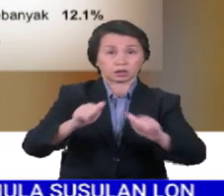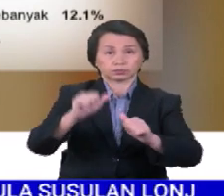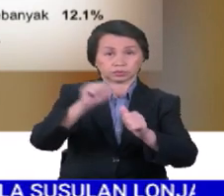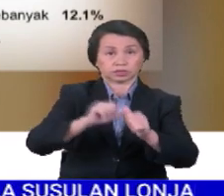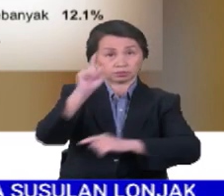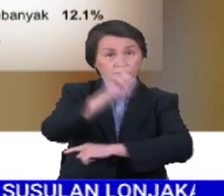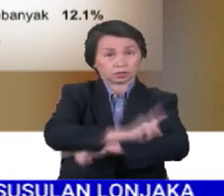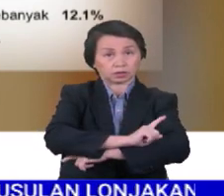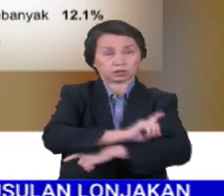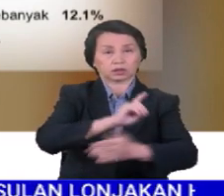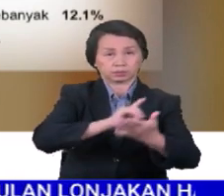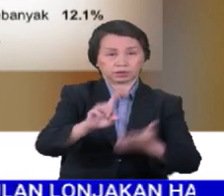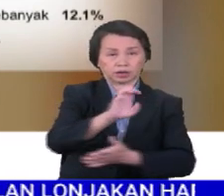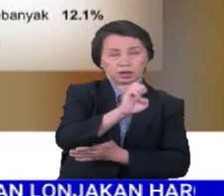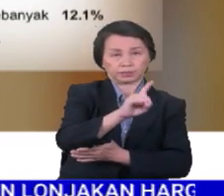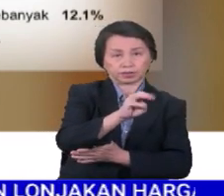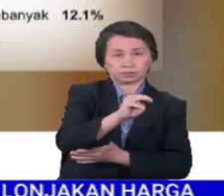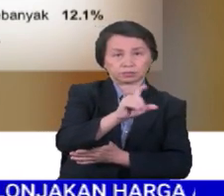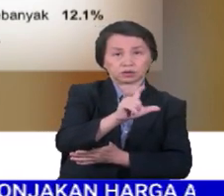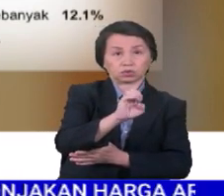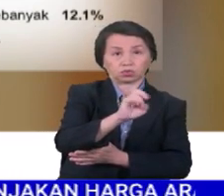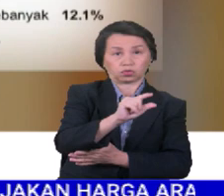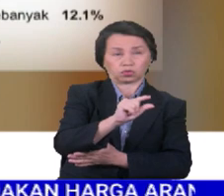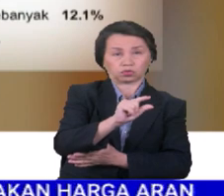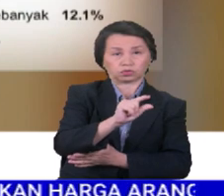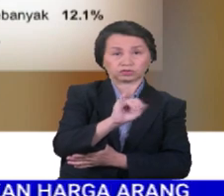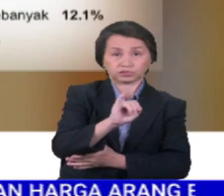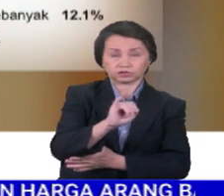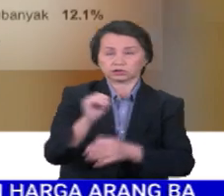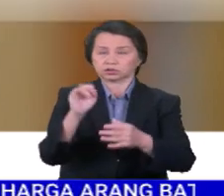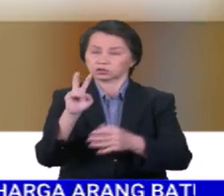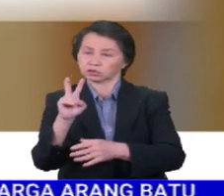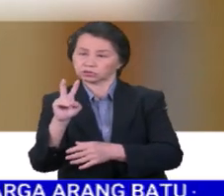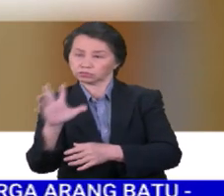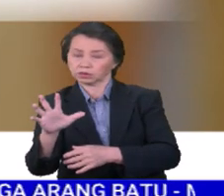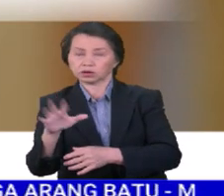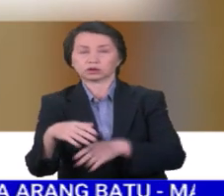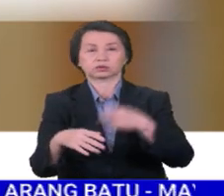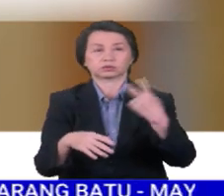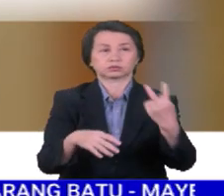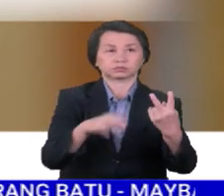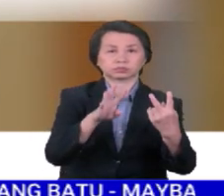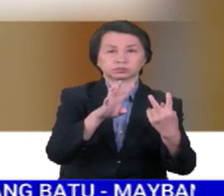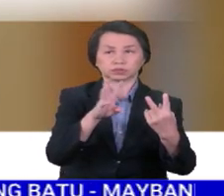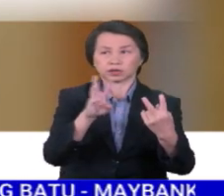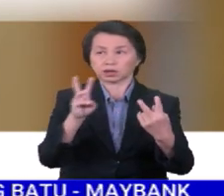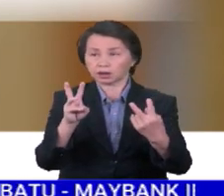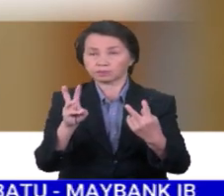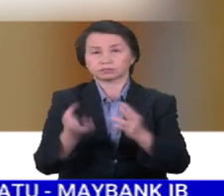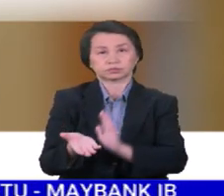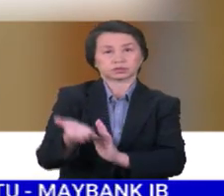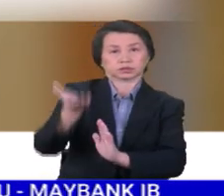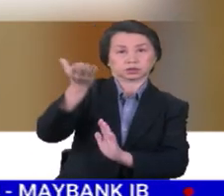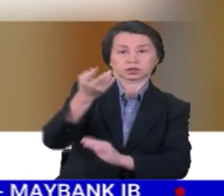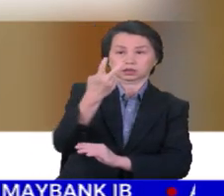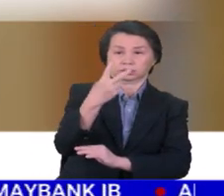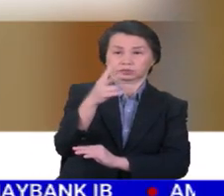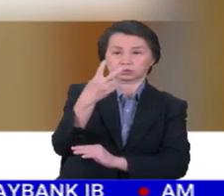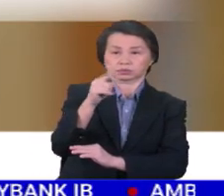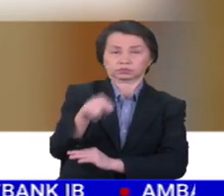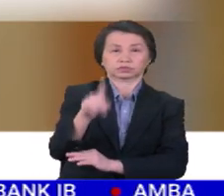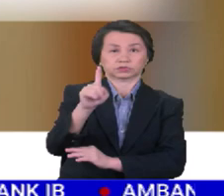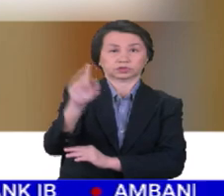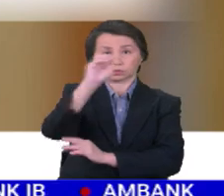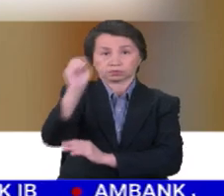setiap hari pada minggu epidemiologi ke-25 adalah 20 6946 yaitu peningkatan 12 koplan